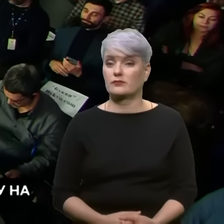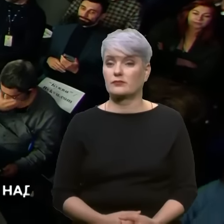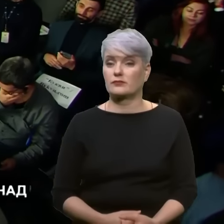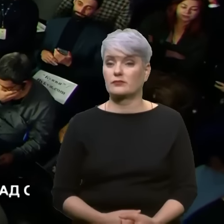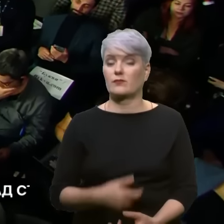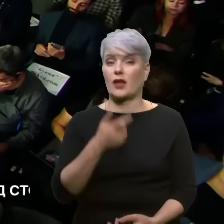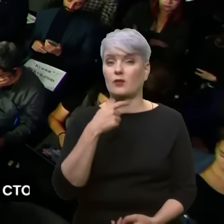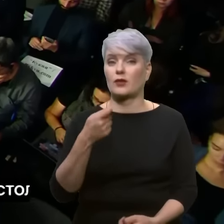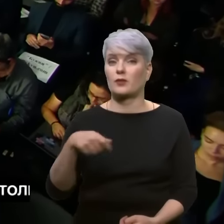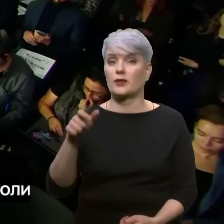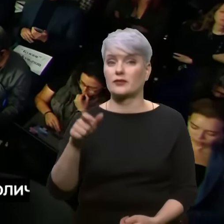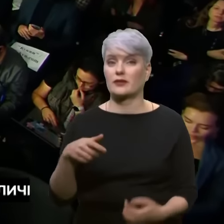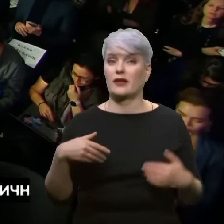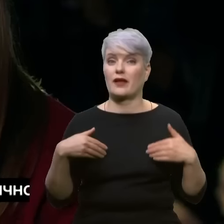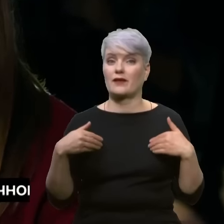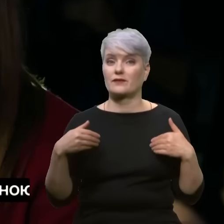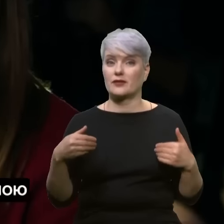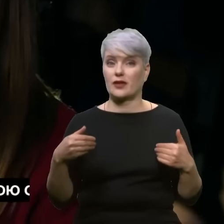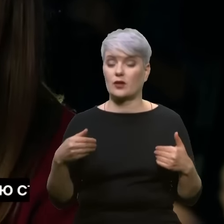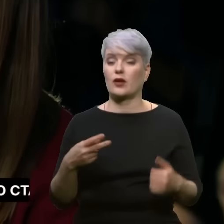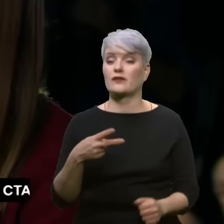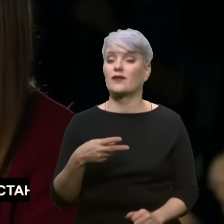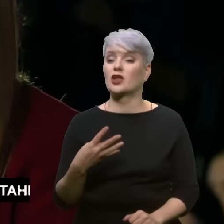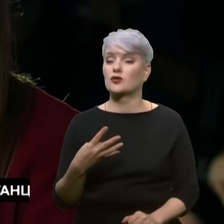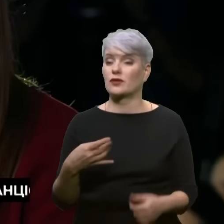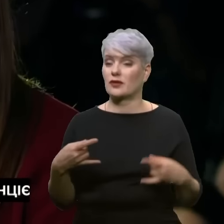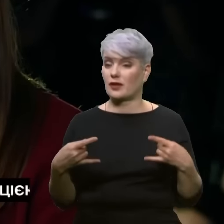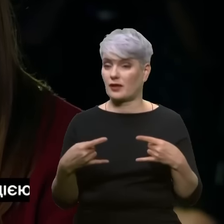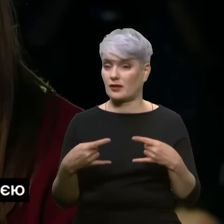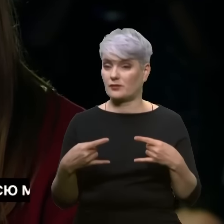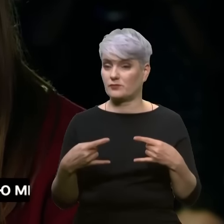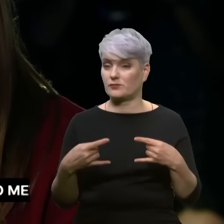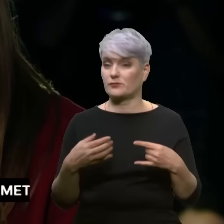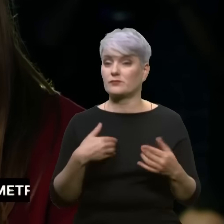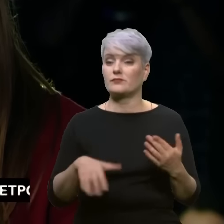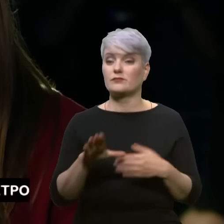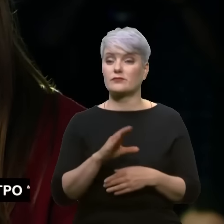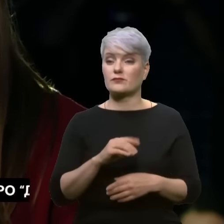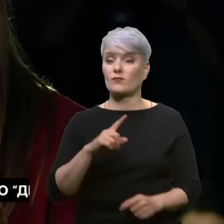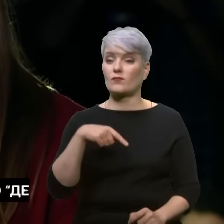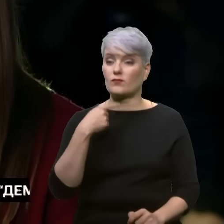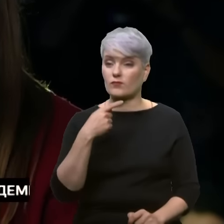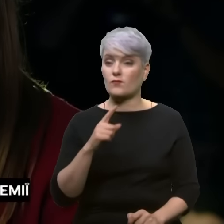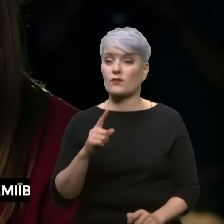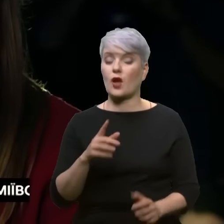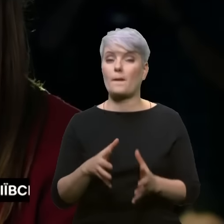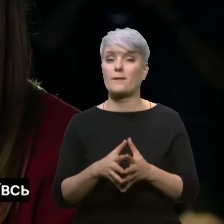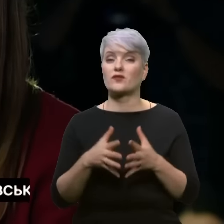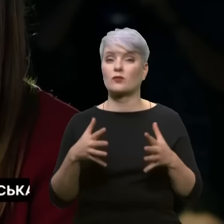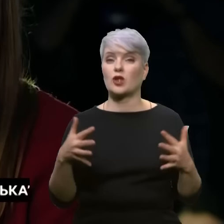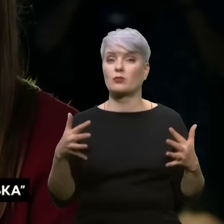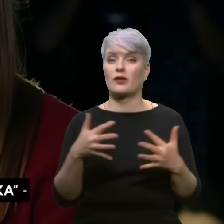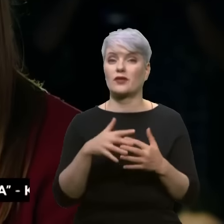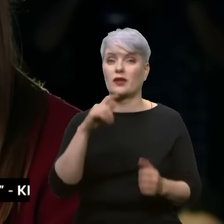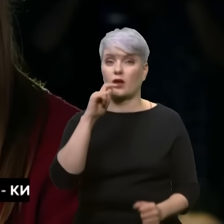Пане президенте, вітаю. Анастасія Нарісина Дегтяренко, 24 канал. Ми всі вже говоримо про те, що повномасштабна війна в